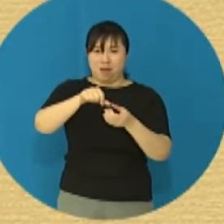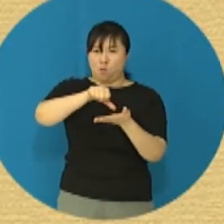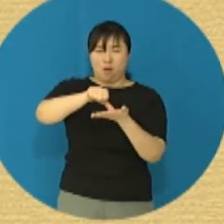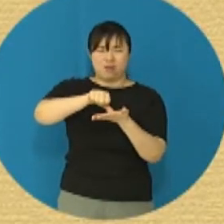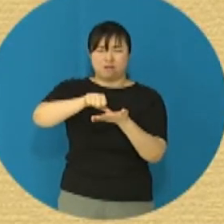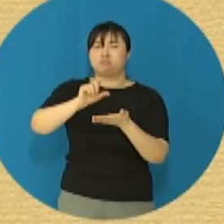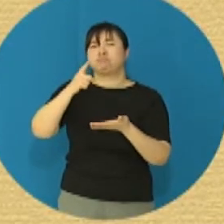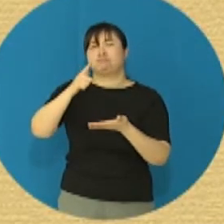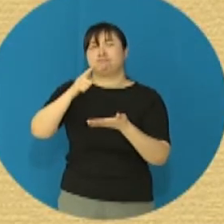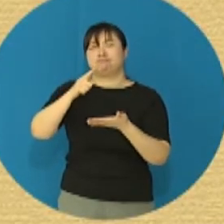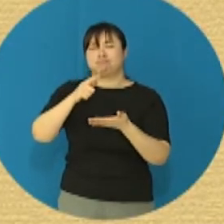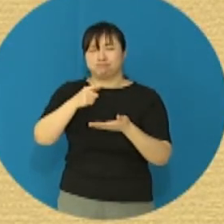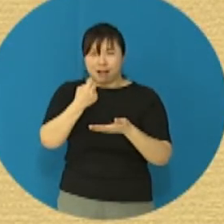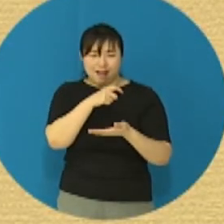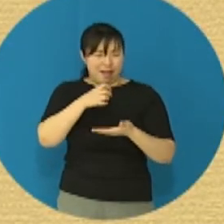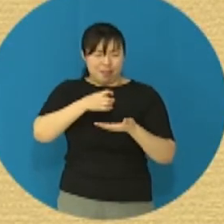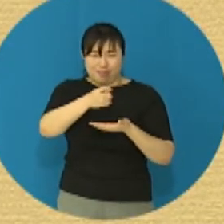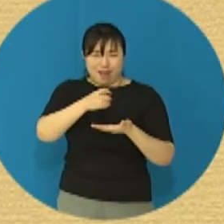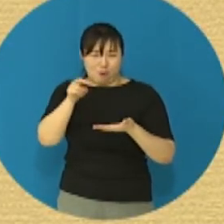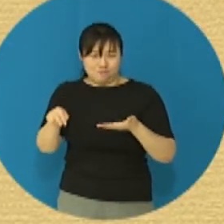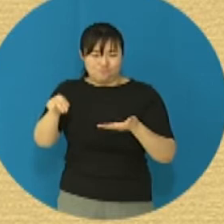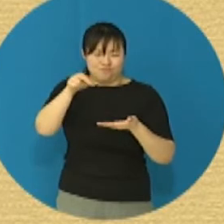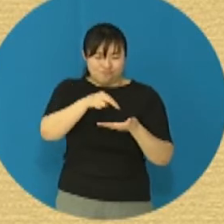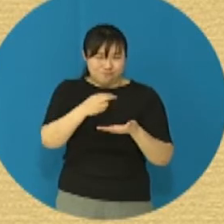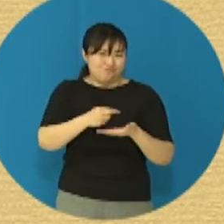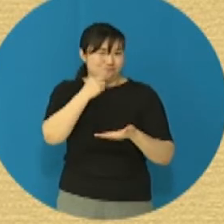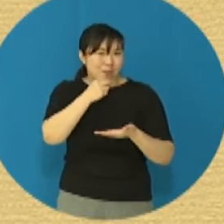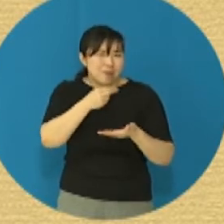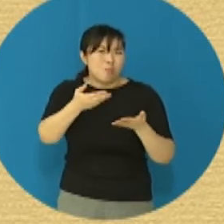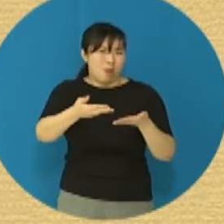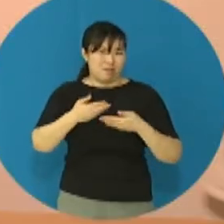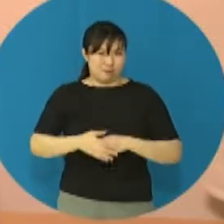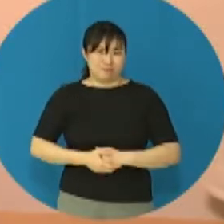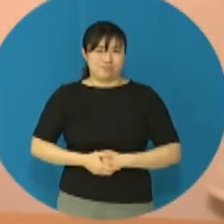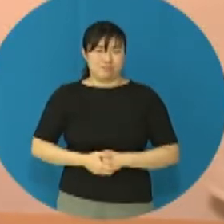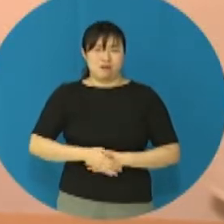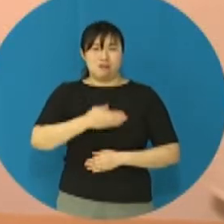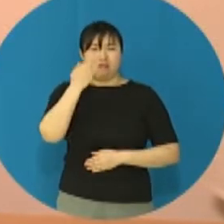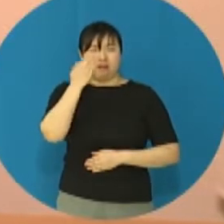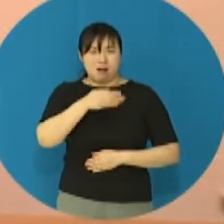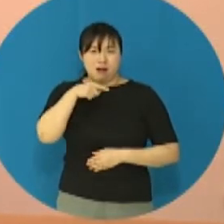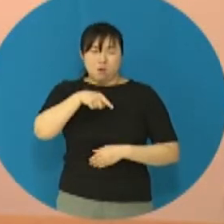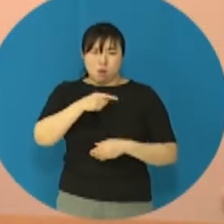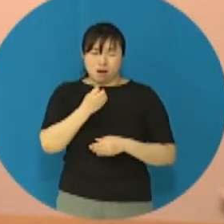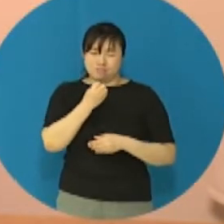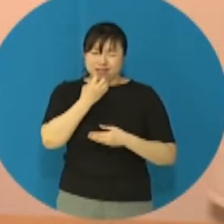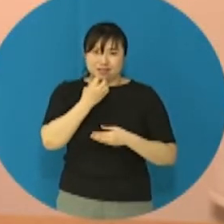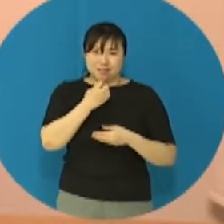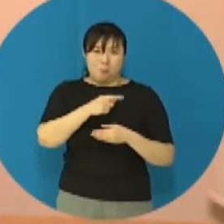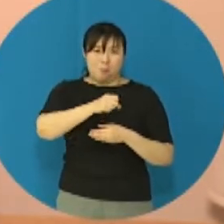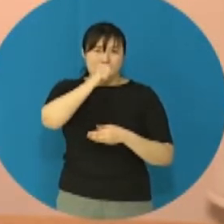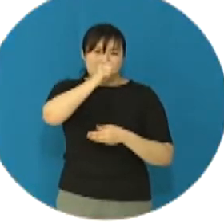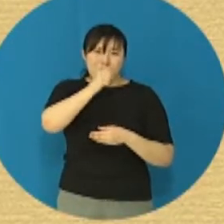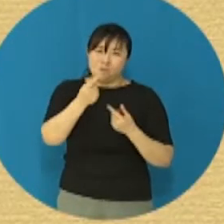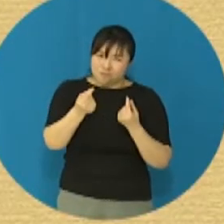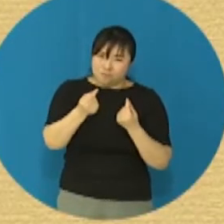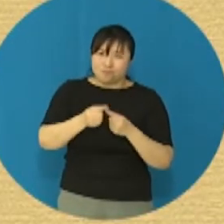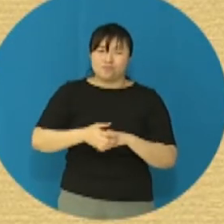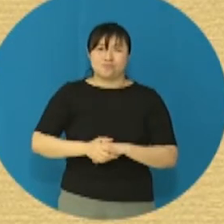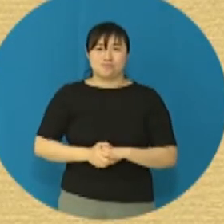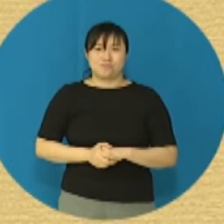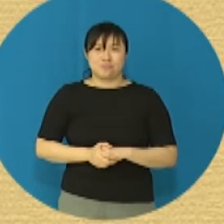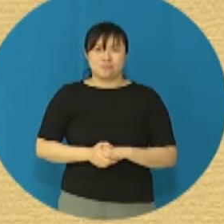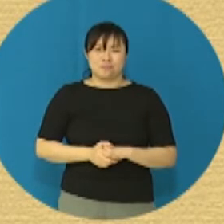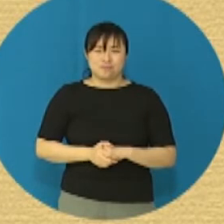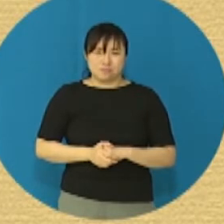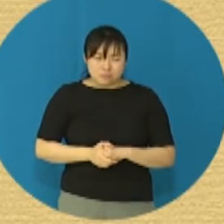っているんです。 うん、ちょっとピリッとするんですが、はい、これがまたいいアクセントになってますね。はい、小エビ